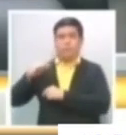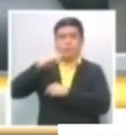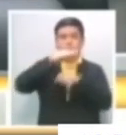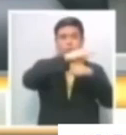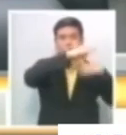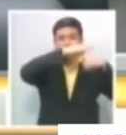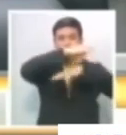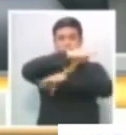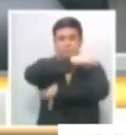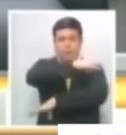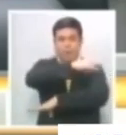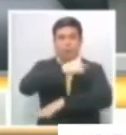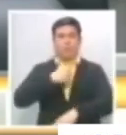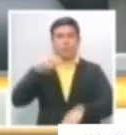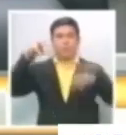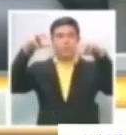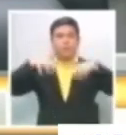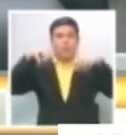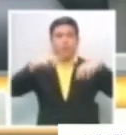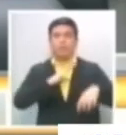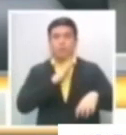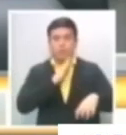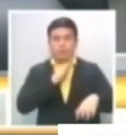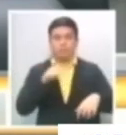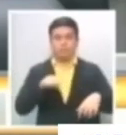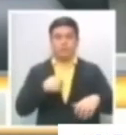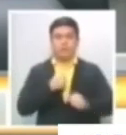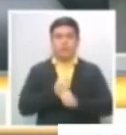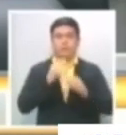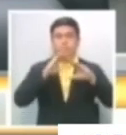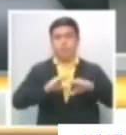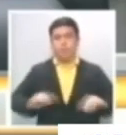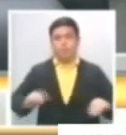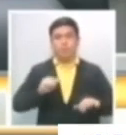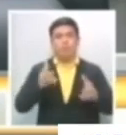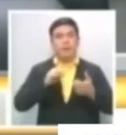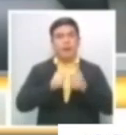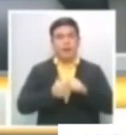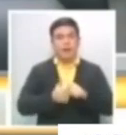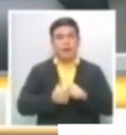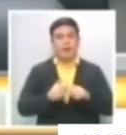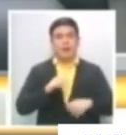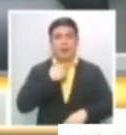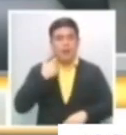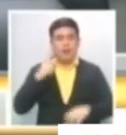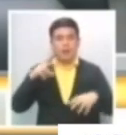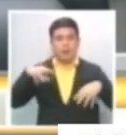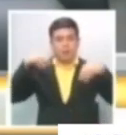เพื่อจะลดบรรเทาความเดือดร้อนของพี่น้องเกษตรกรได้อีกเรื่องที่สองนะครับปัญห